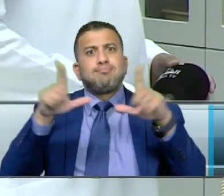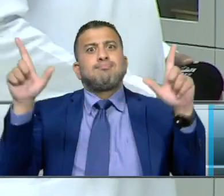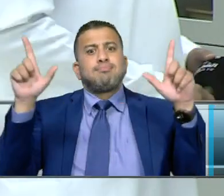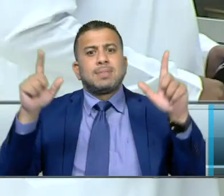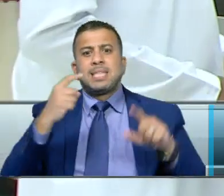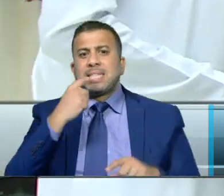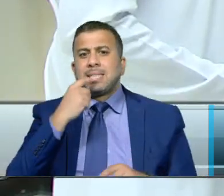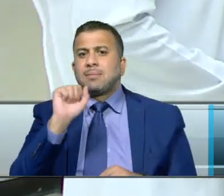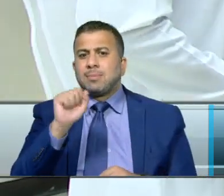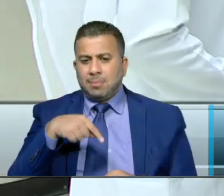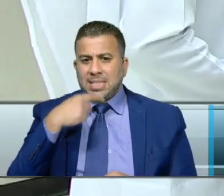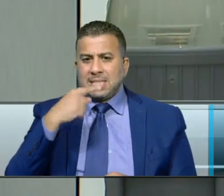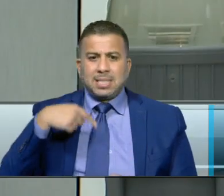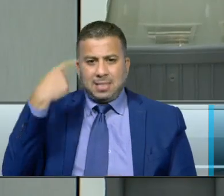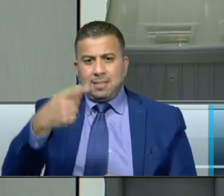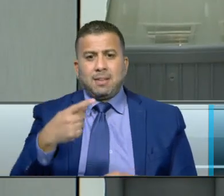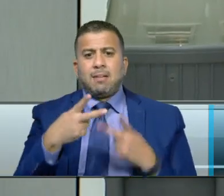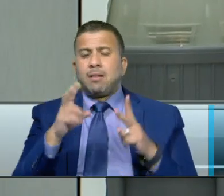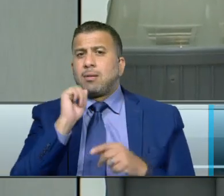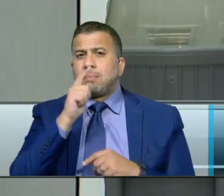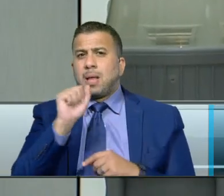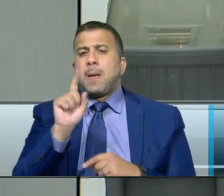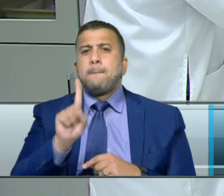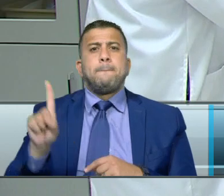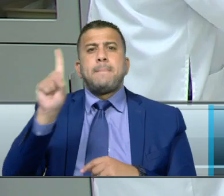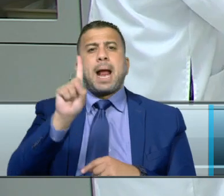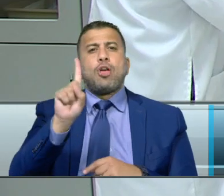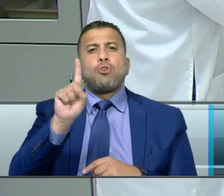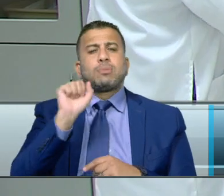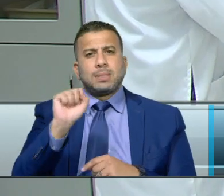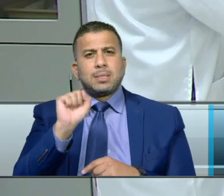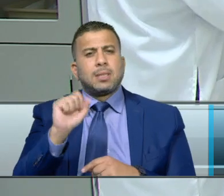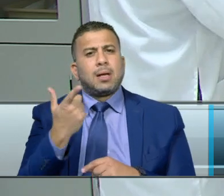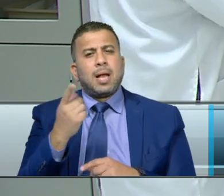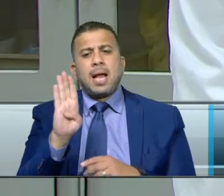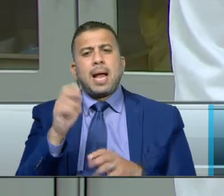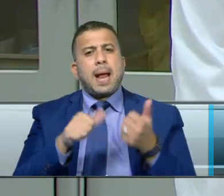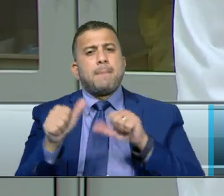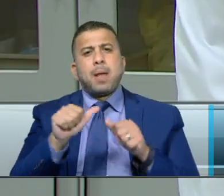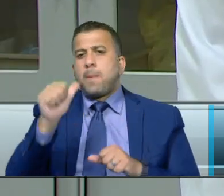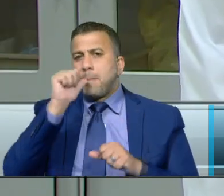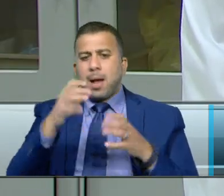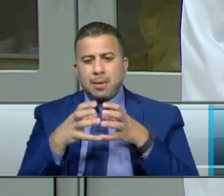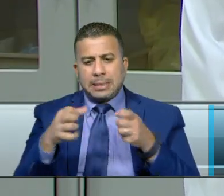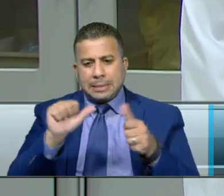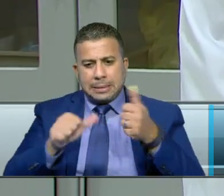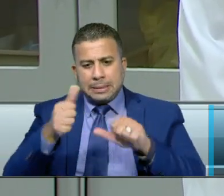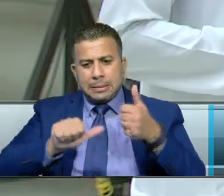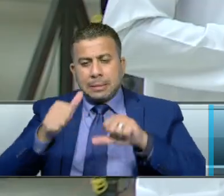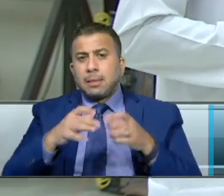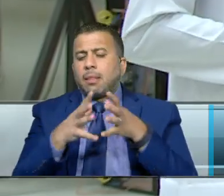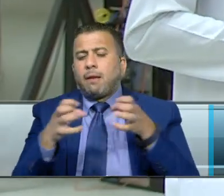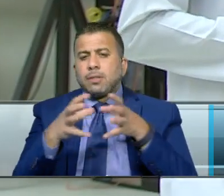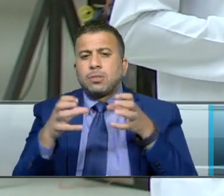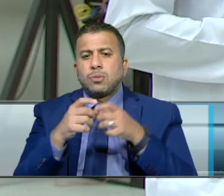إطلاقه للعام الأكاديمي القادم، وهو بكالوريوس الهندسة الكيميائية وتحلية المياه، والذي أطلعنا على